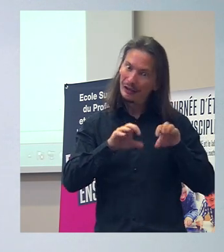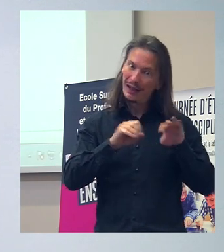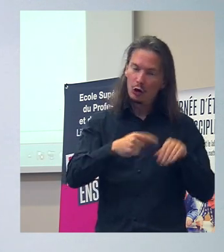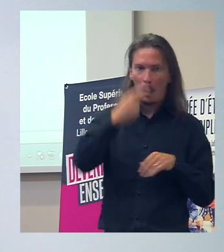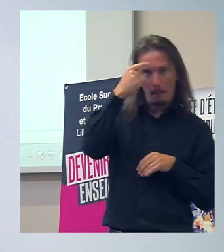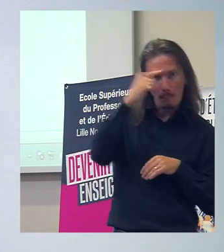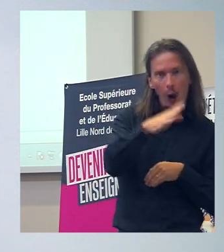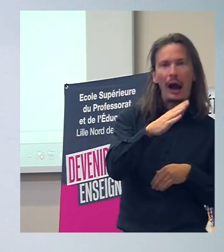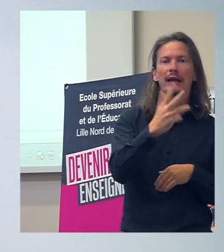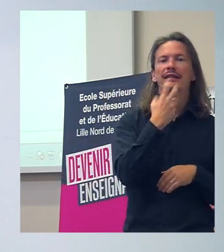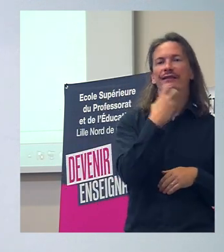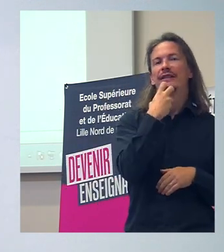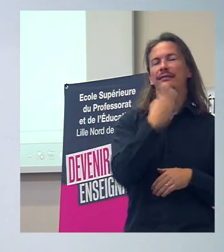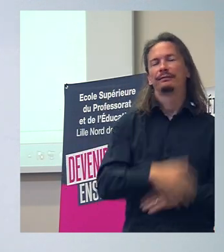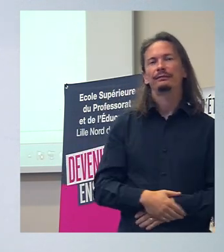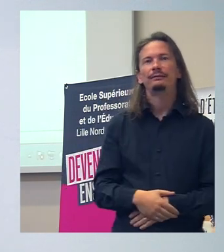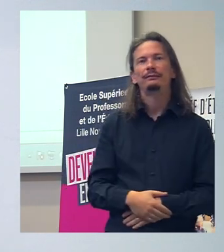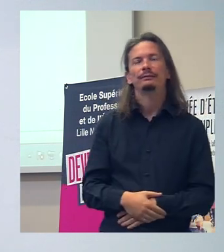morale et de civisme.